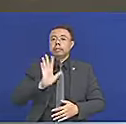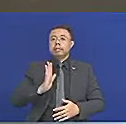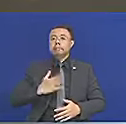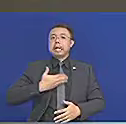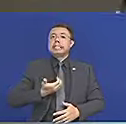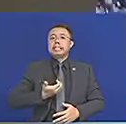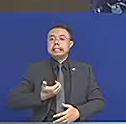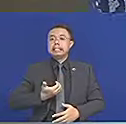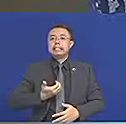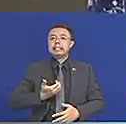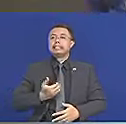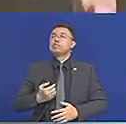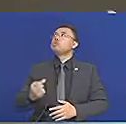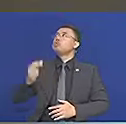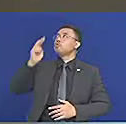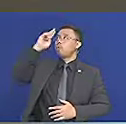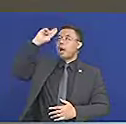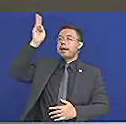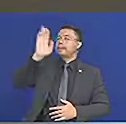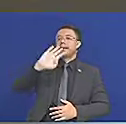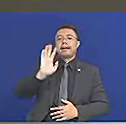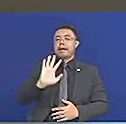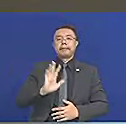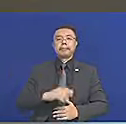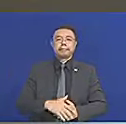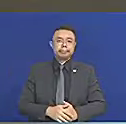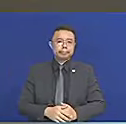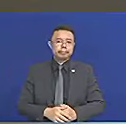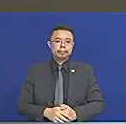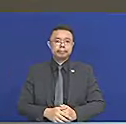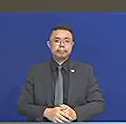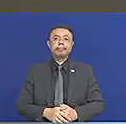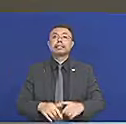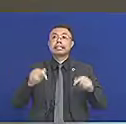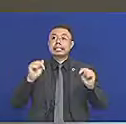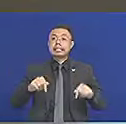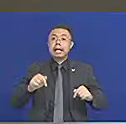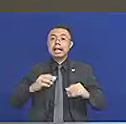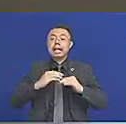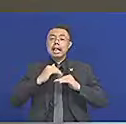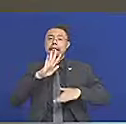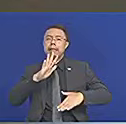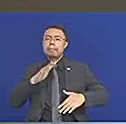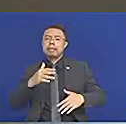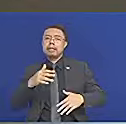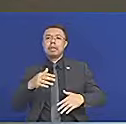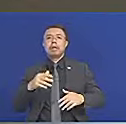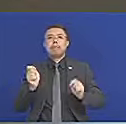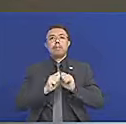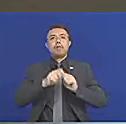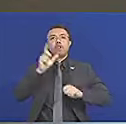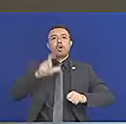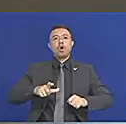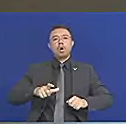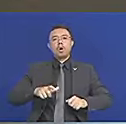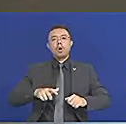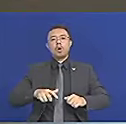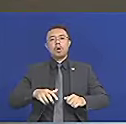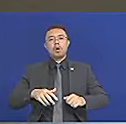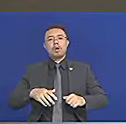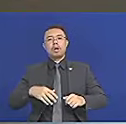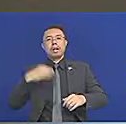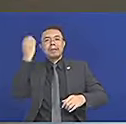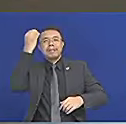berani-berani kepada Tuhan, ya. Nah, sekarang lebih miris lagi nih. Dari yang